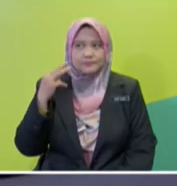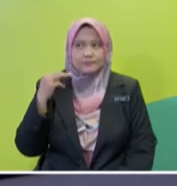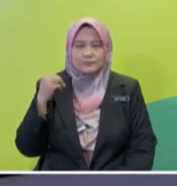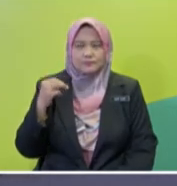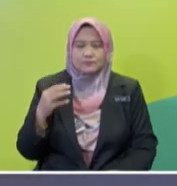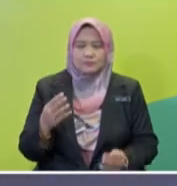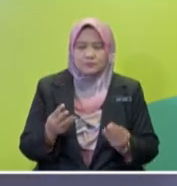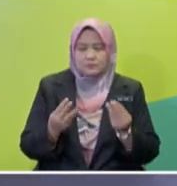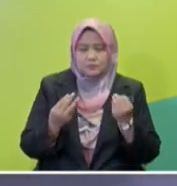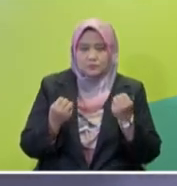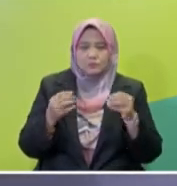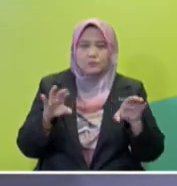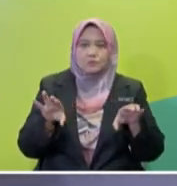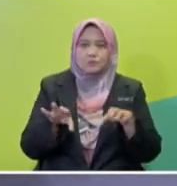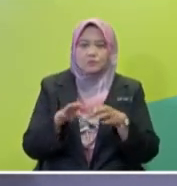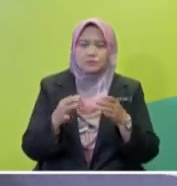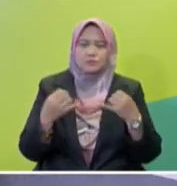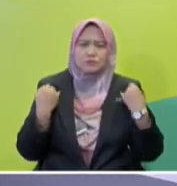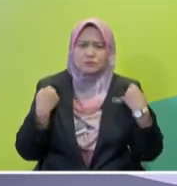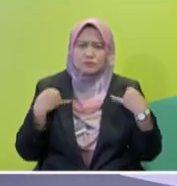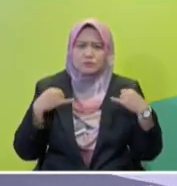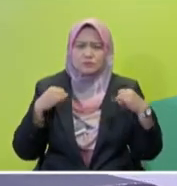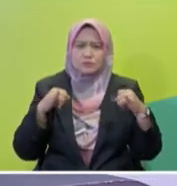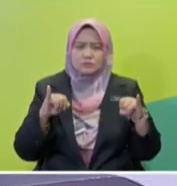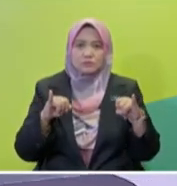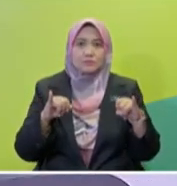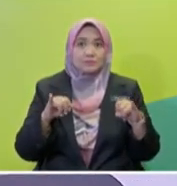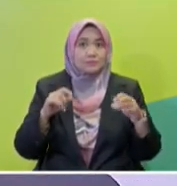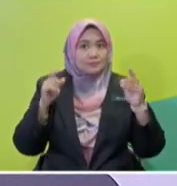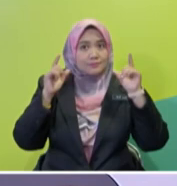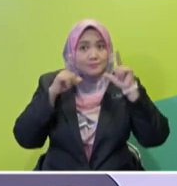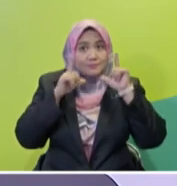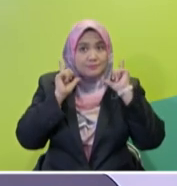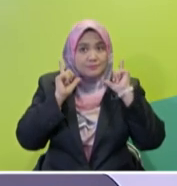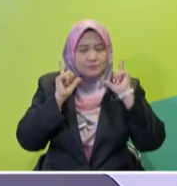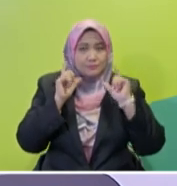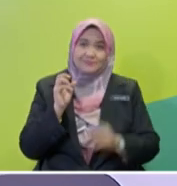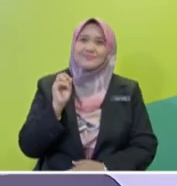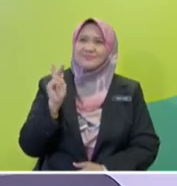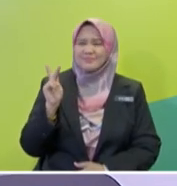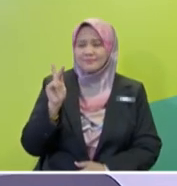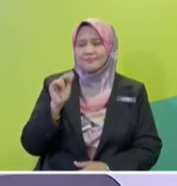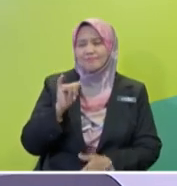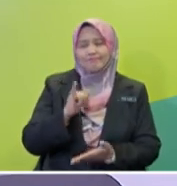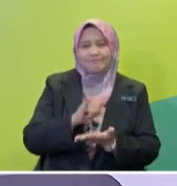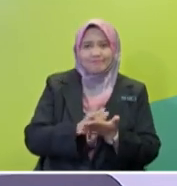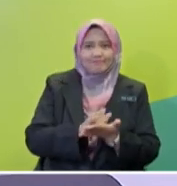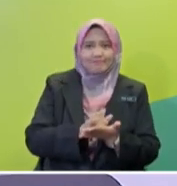nah buat bisnis lah jual tudung oke juga tuh